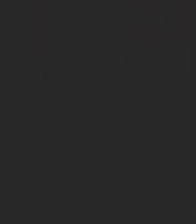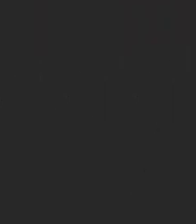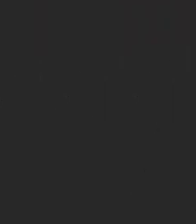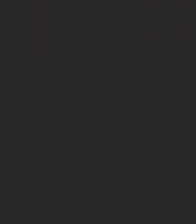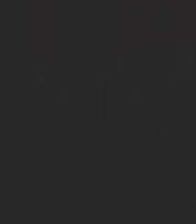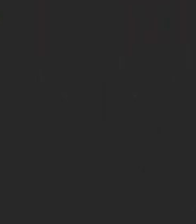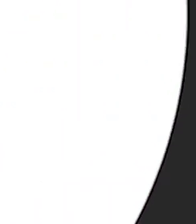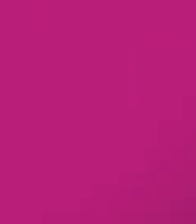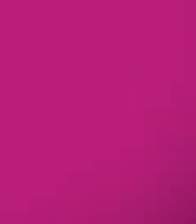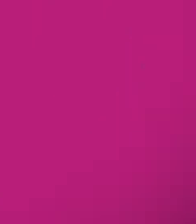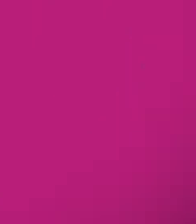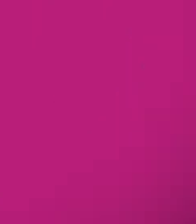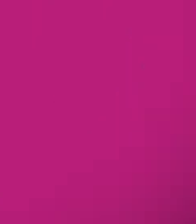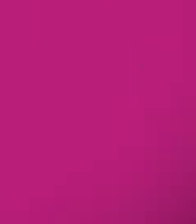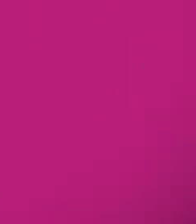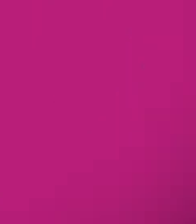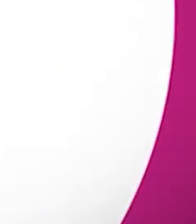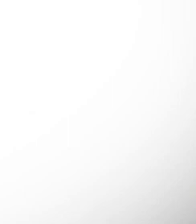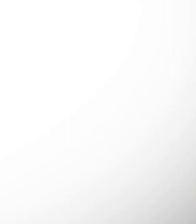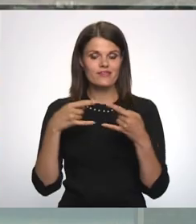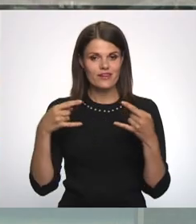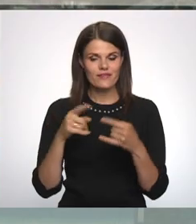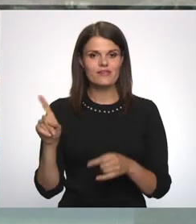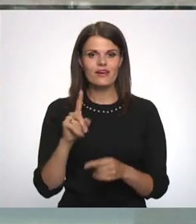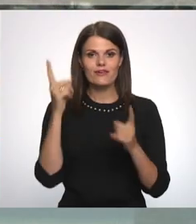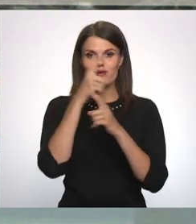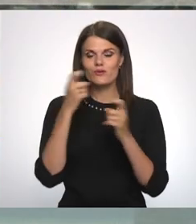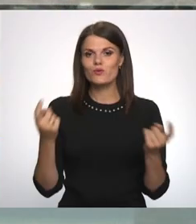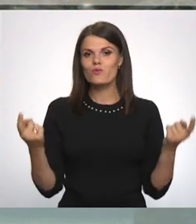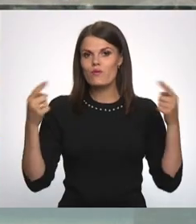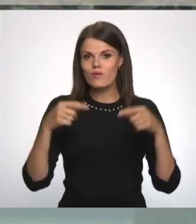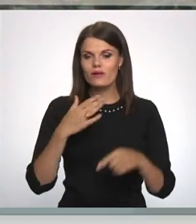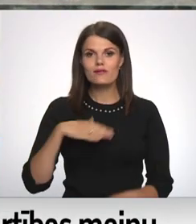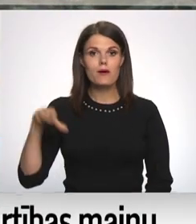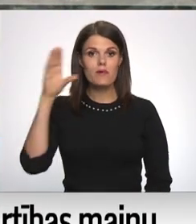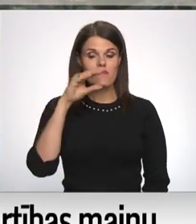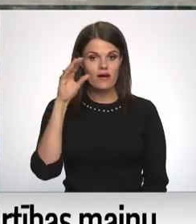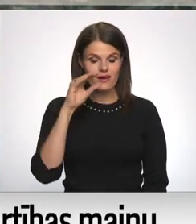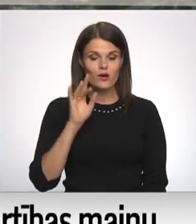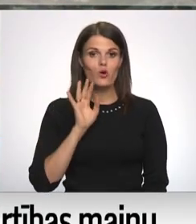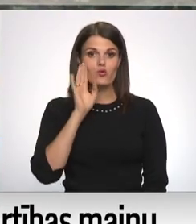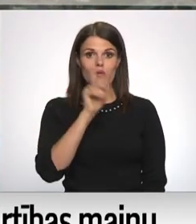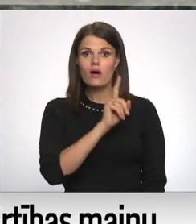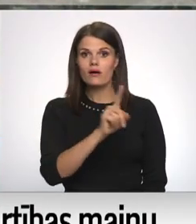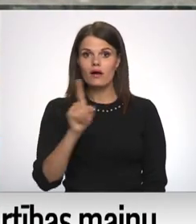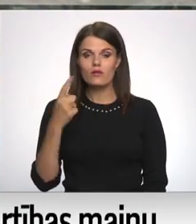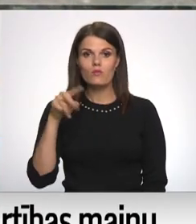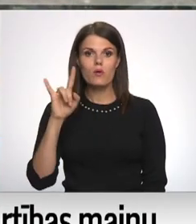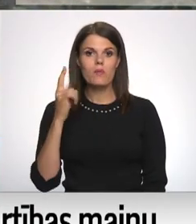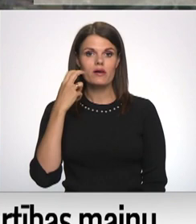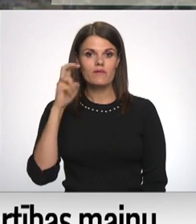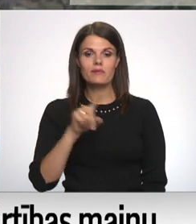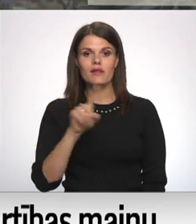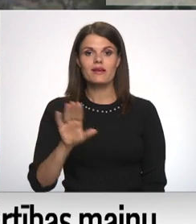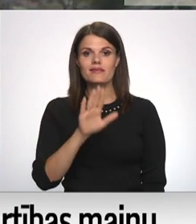Re, viss ēters ir te! Turpmāk katram no bērna vecākiem līdz dienai, kad bērns sasniedz 8